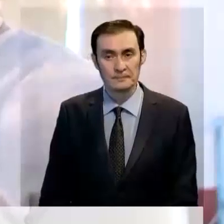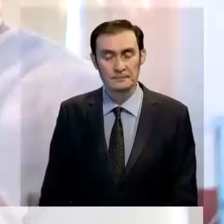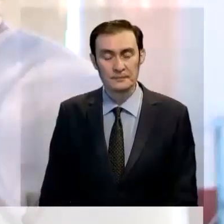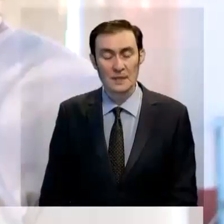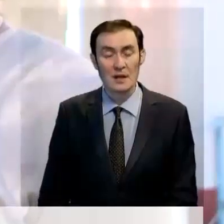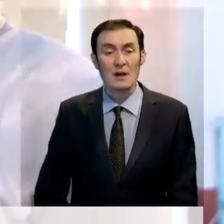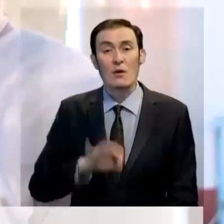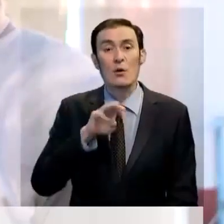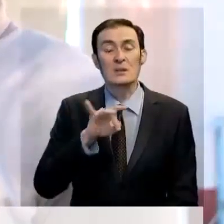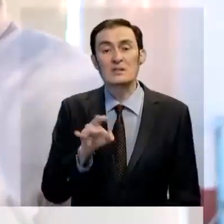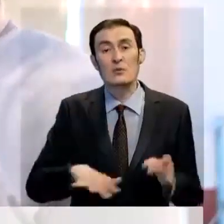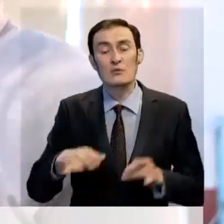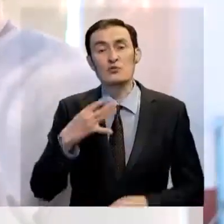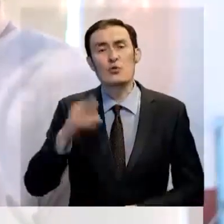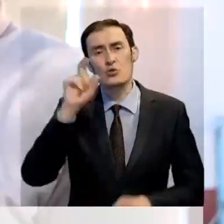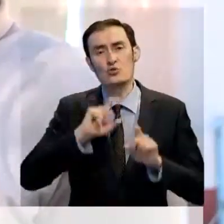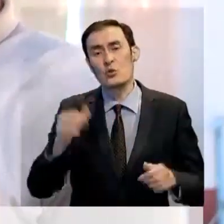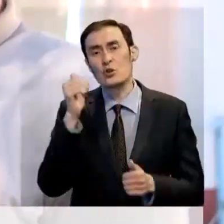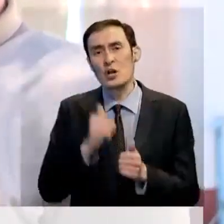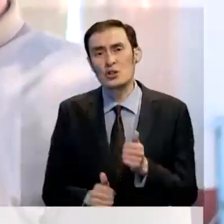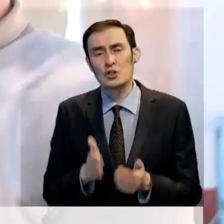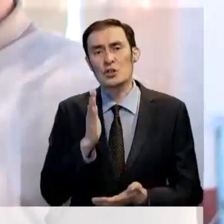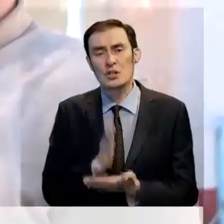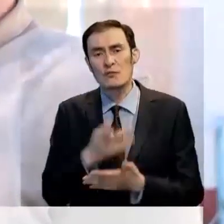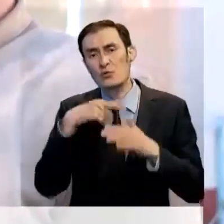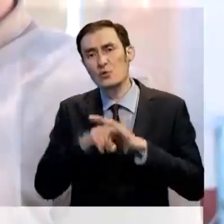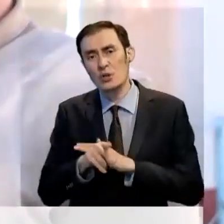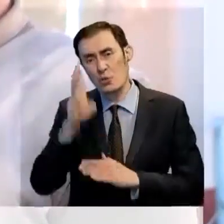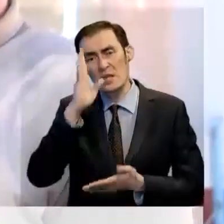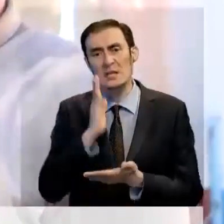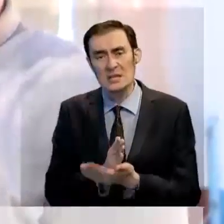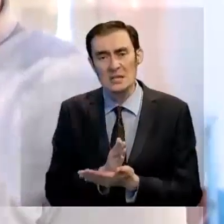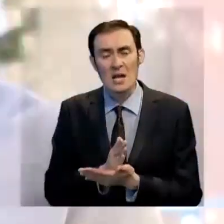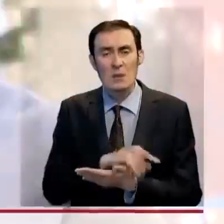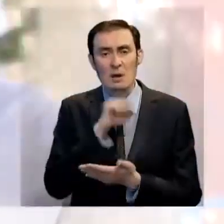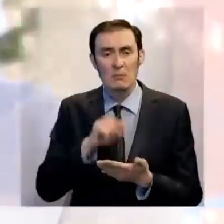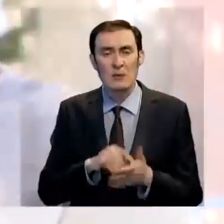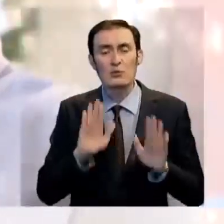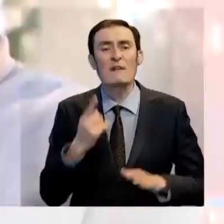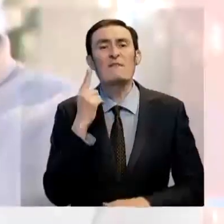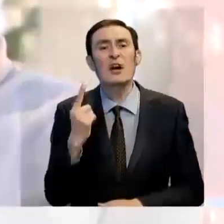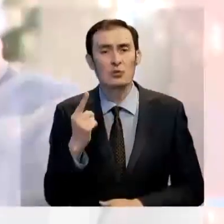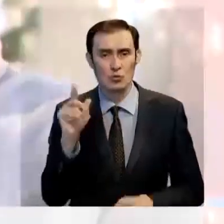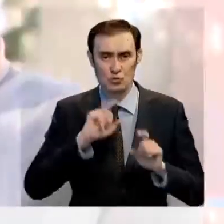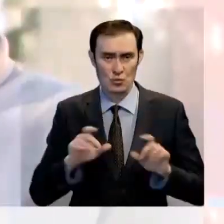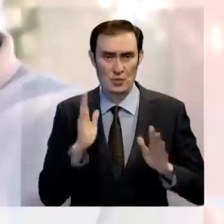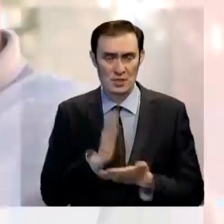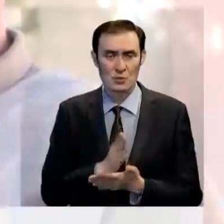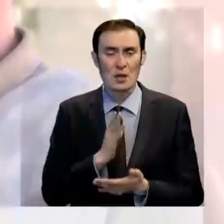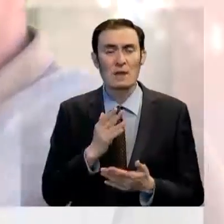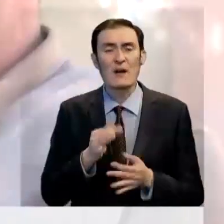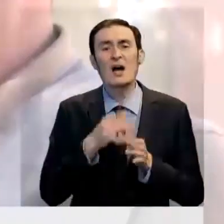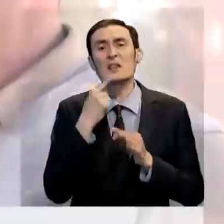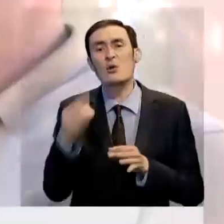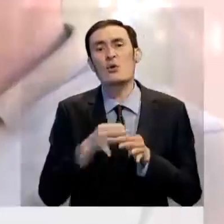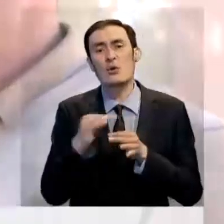В Отрарском районе 40 школ, каждый из них пользуется внутренними уборными. Проблема не решена всего в одном учебном заведении, расположенном в